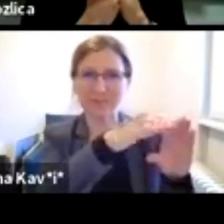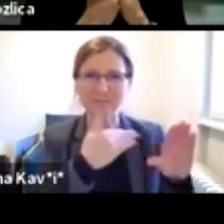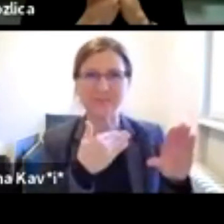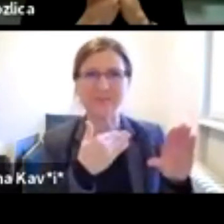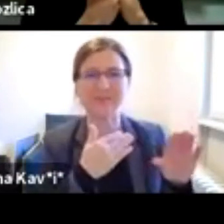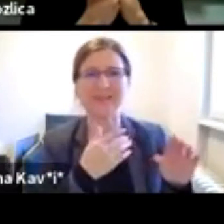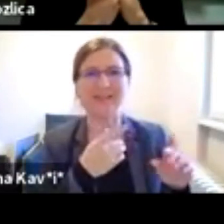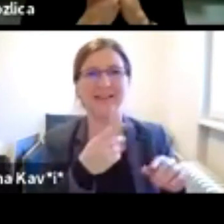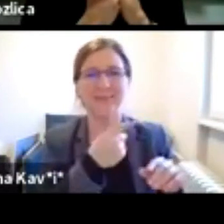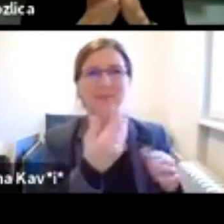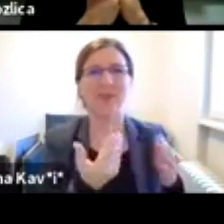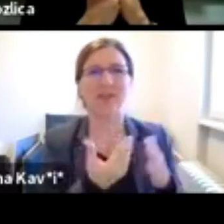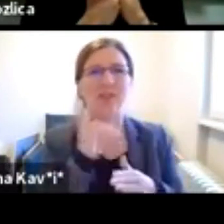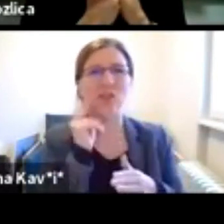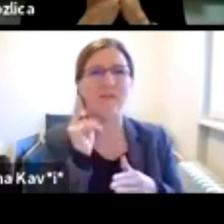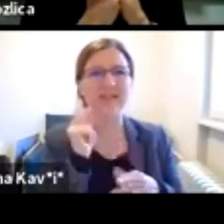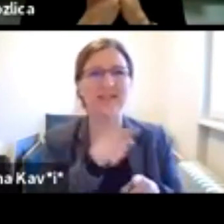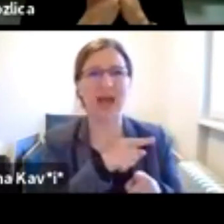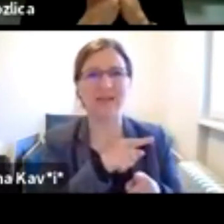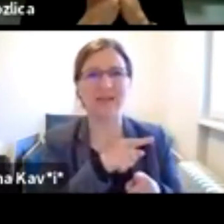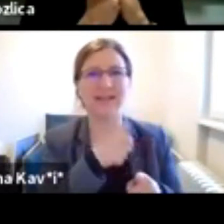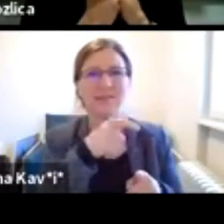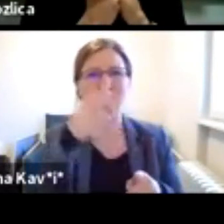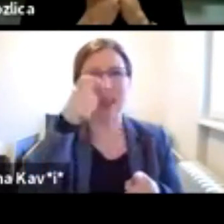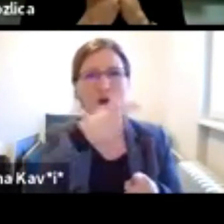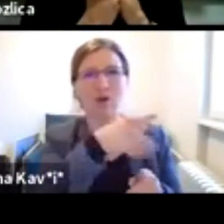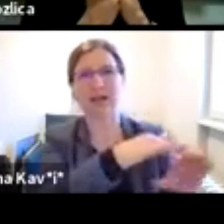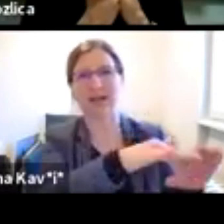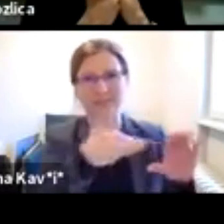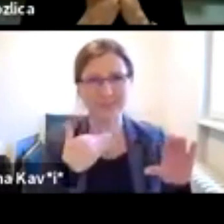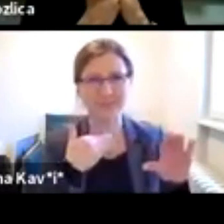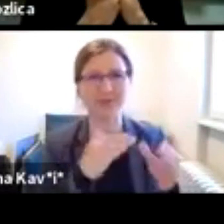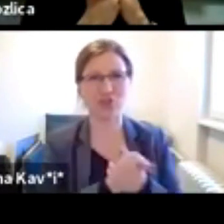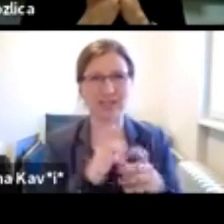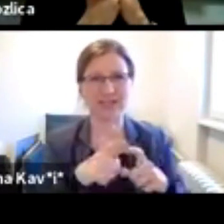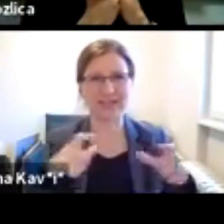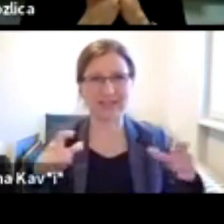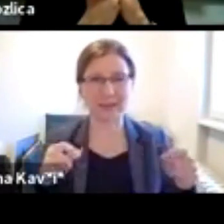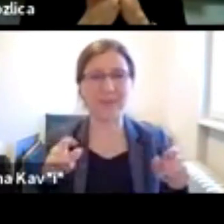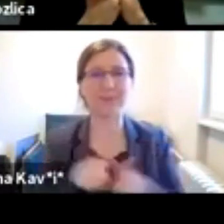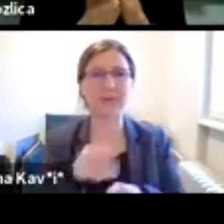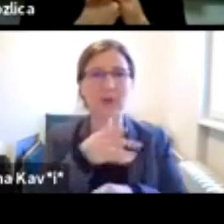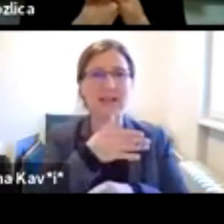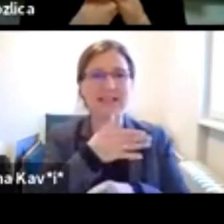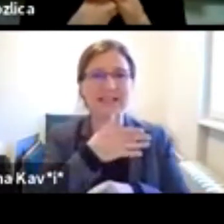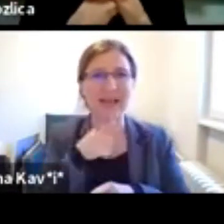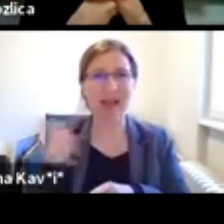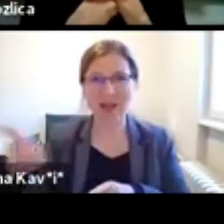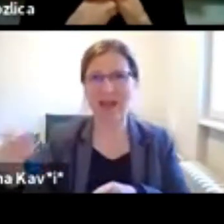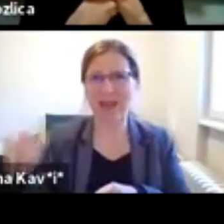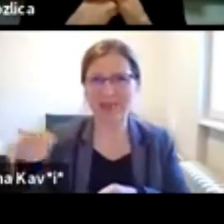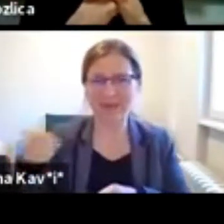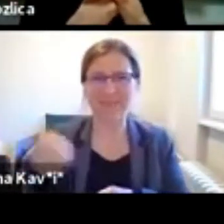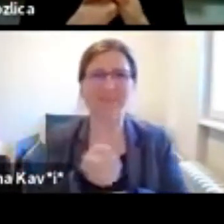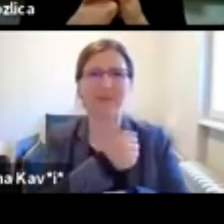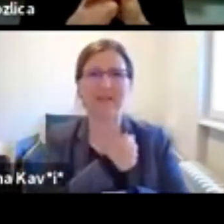Novog Sada i Beograda. Među ostalim, javili su se i kolege dole iz Sarajeva, iz Splita